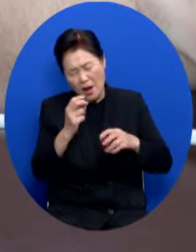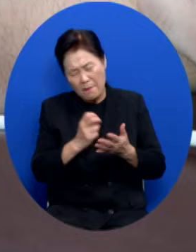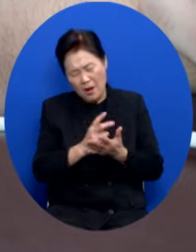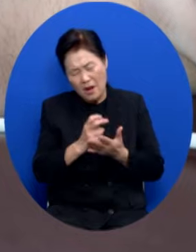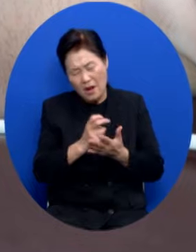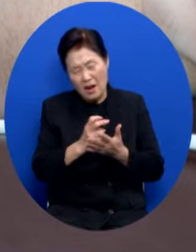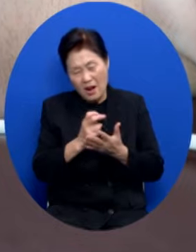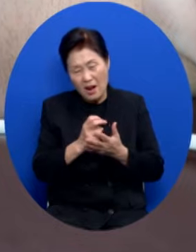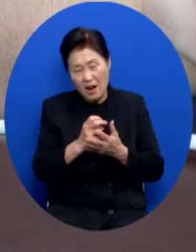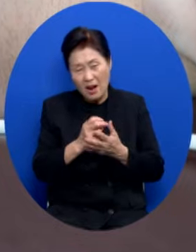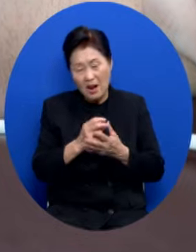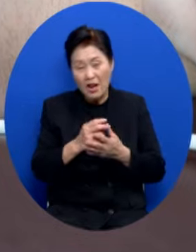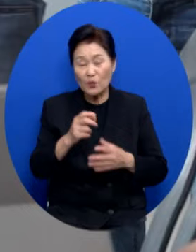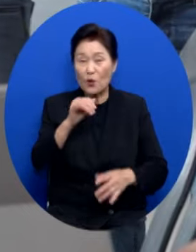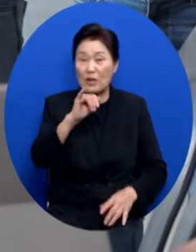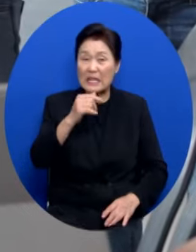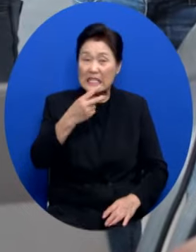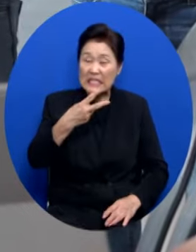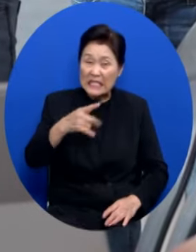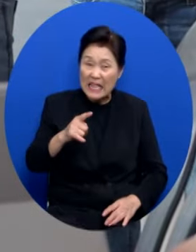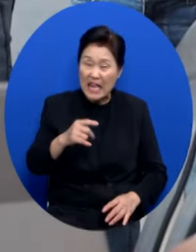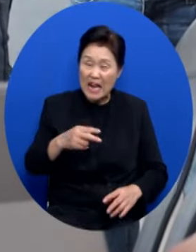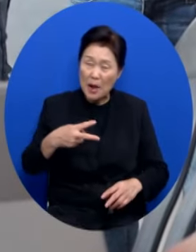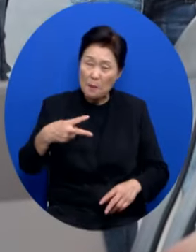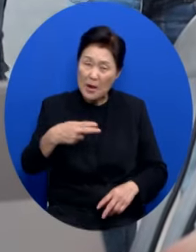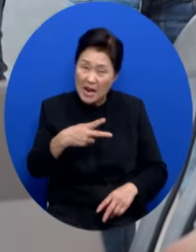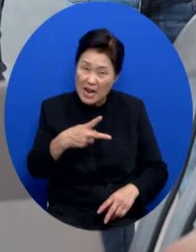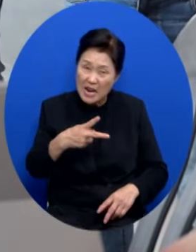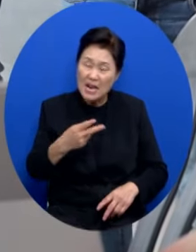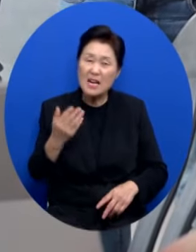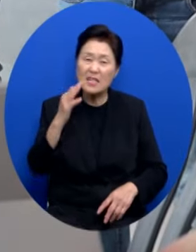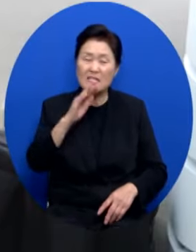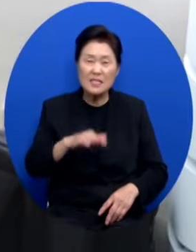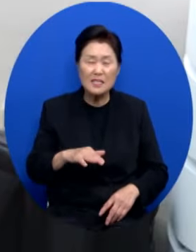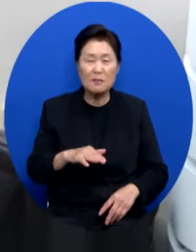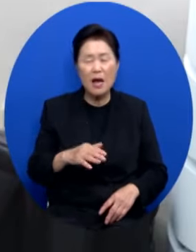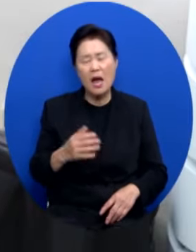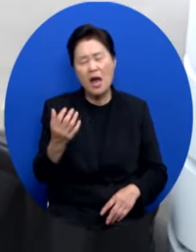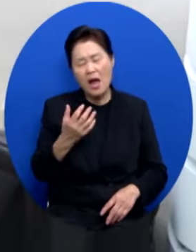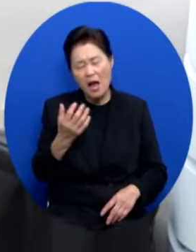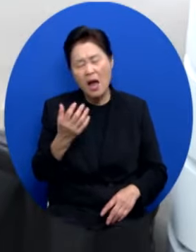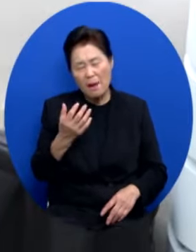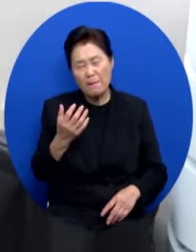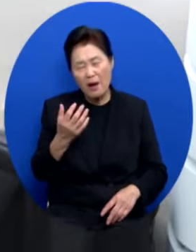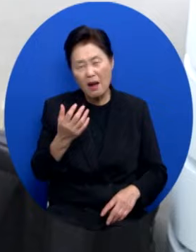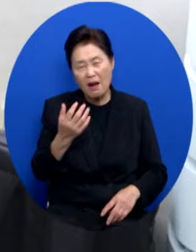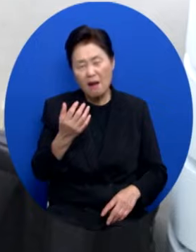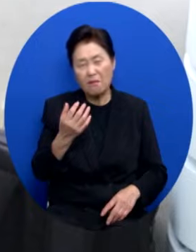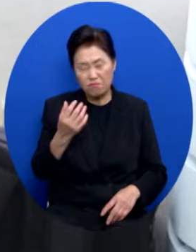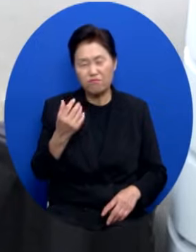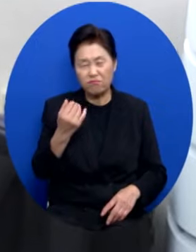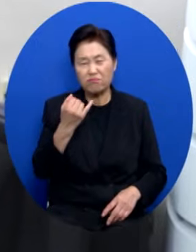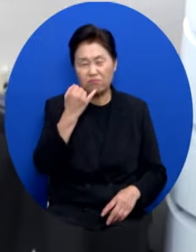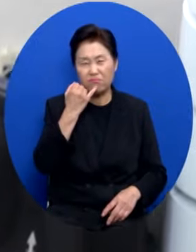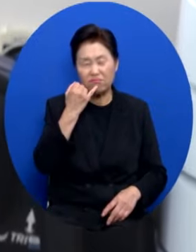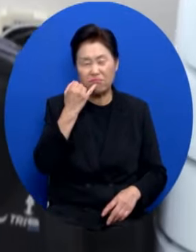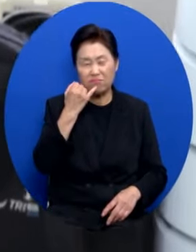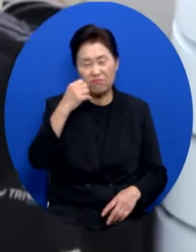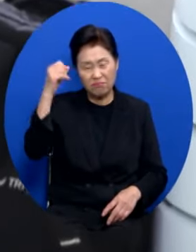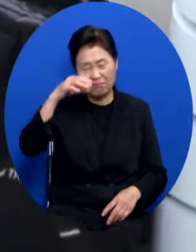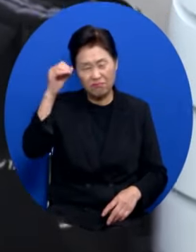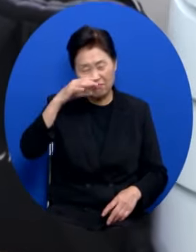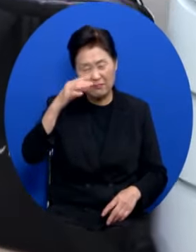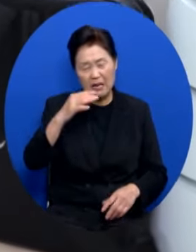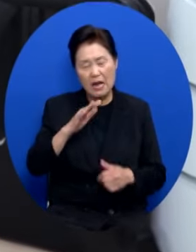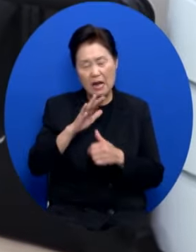인대가 끊어졌지만 을에 겪는 통증으로만 알고 제대로 치료하지 못해 심각한 관절염으로 번져 거동이 불편해진 어르신